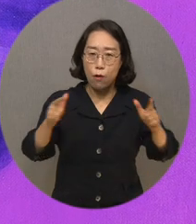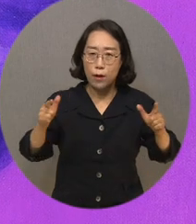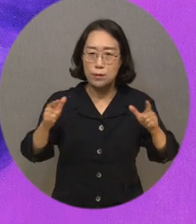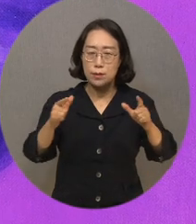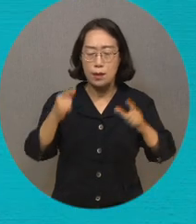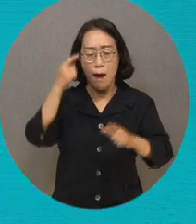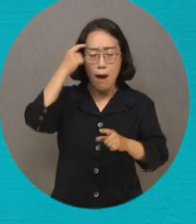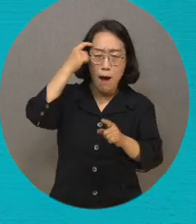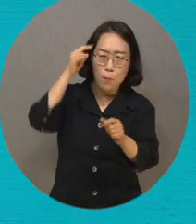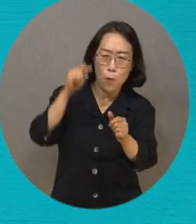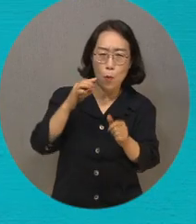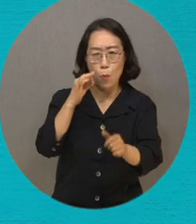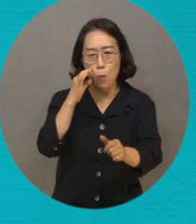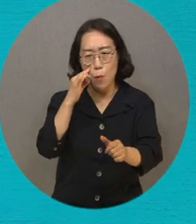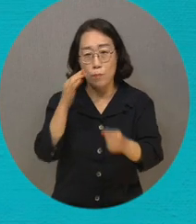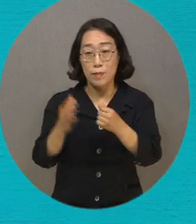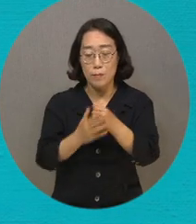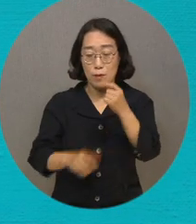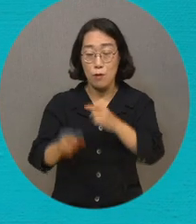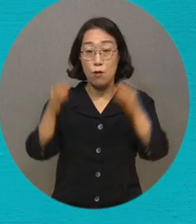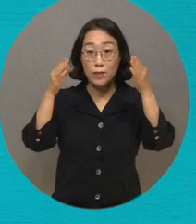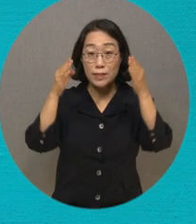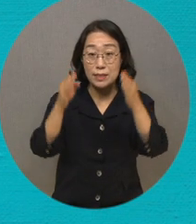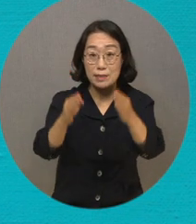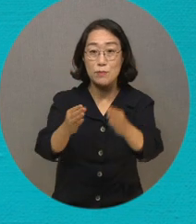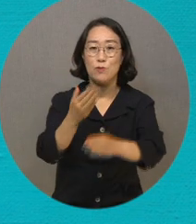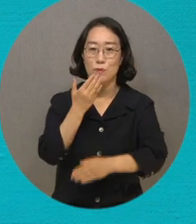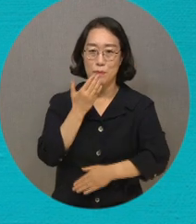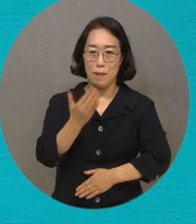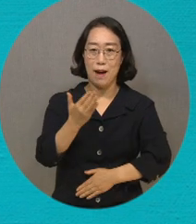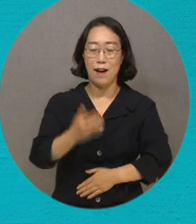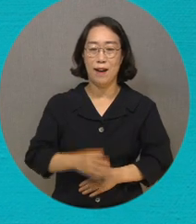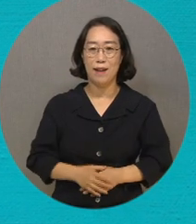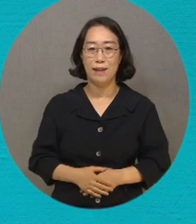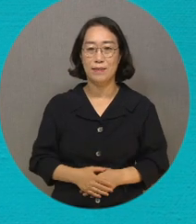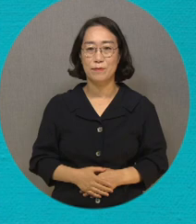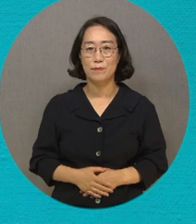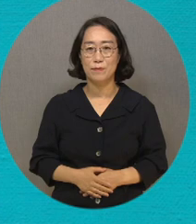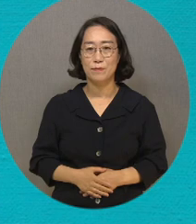하게 만들어 더욱 시선을 집중시키는 힘이 있습니다.